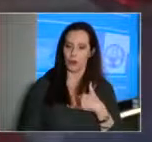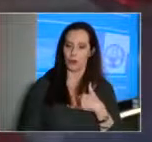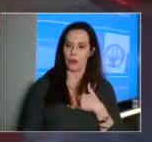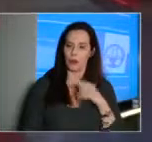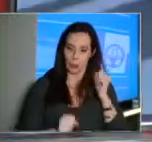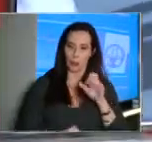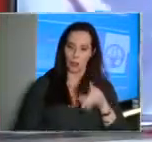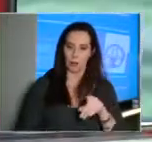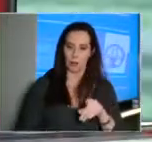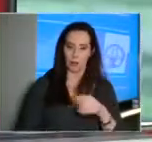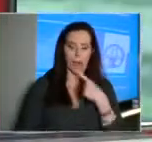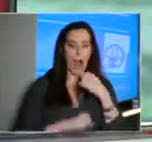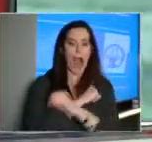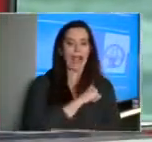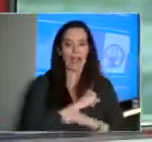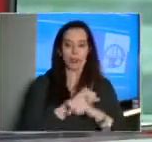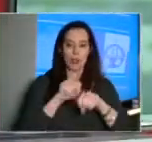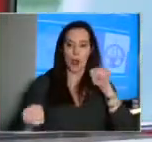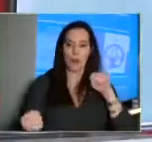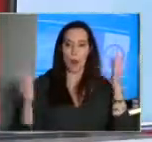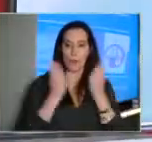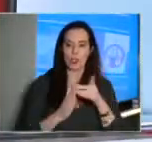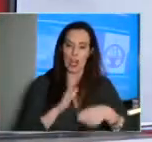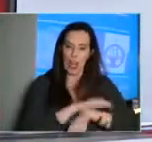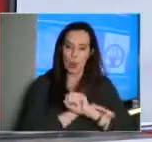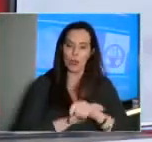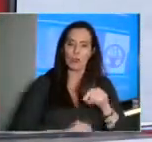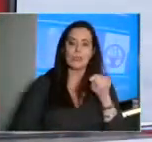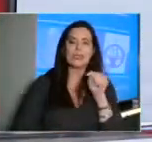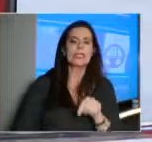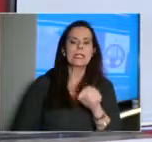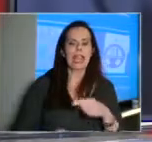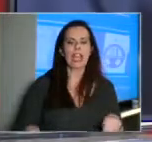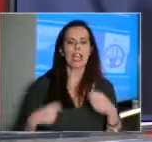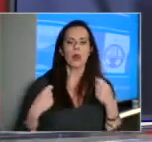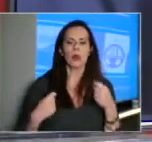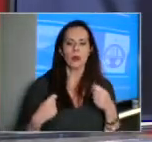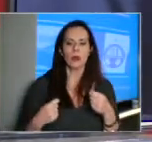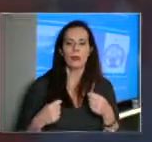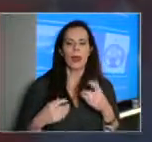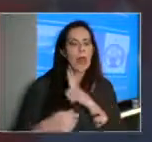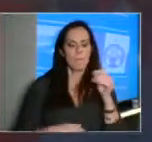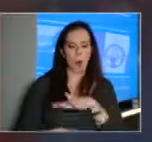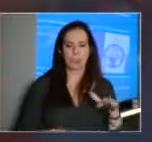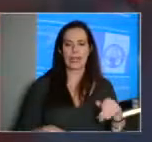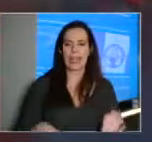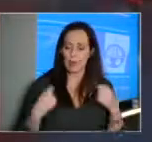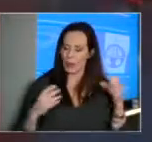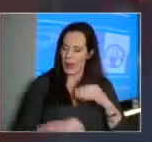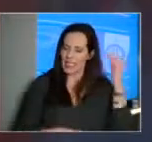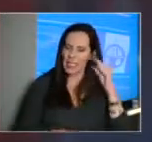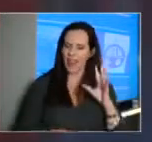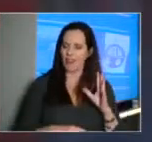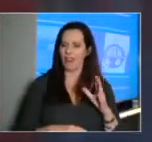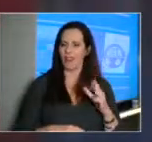ואני בטוח שגם אתה... הזכרת את האקדמיה של הפועל באר שבע עם אתלטיקו מדריד. זה חינוך למאות ילדים, חינוך עם השכלה, כי